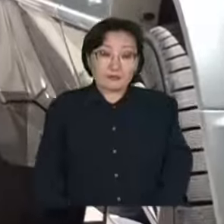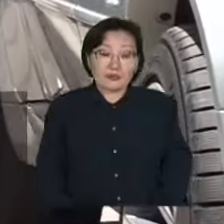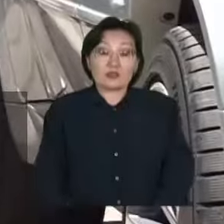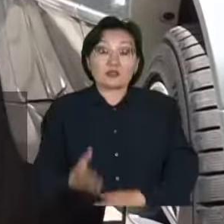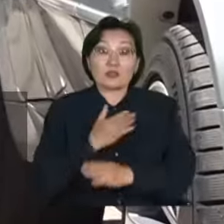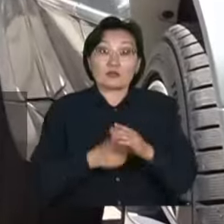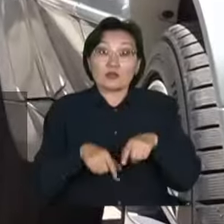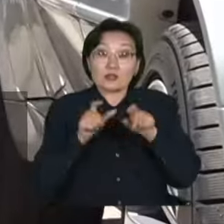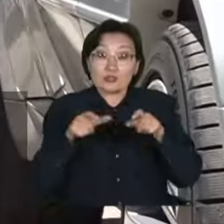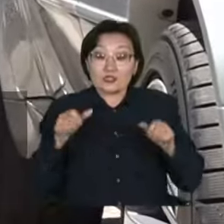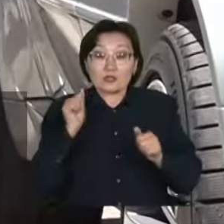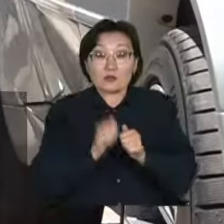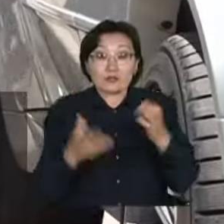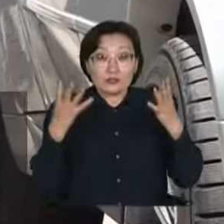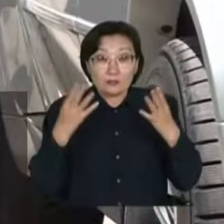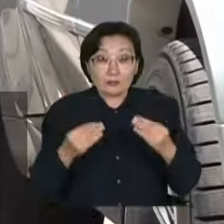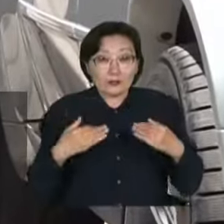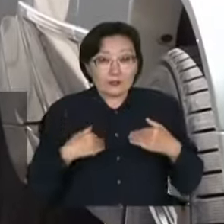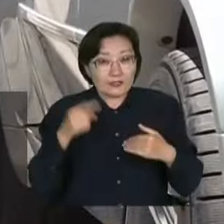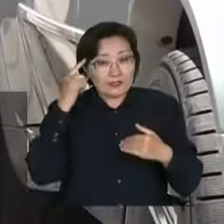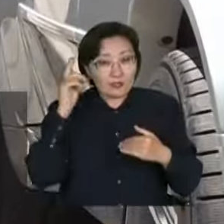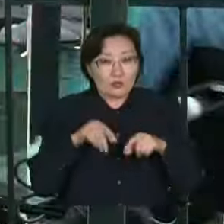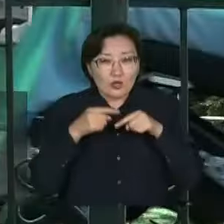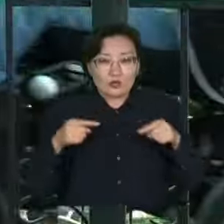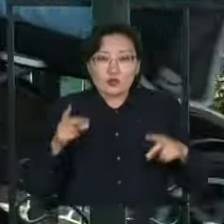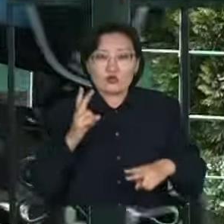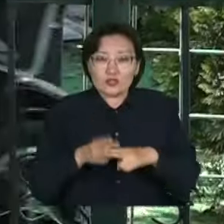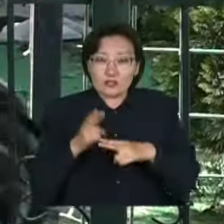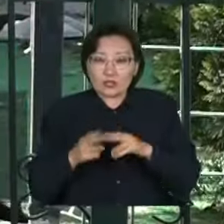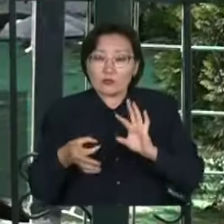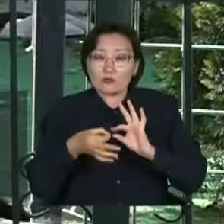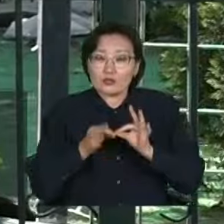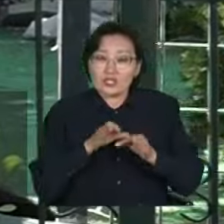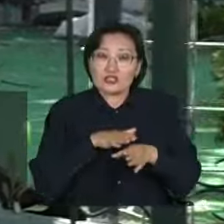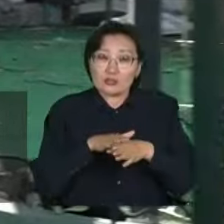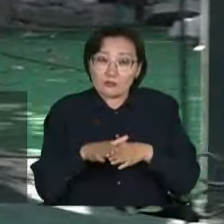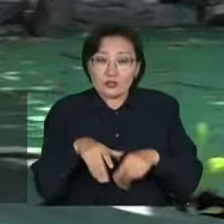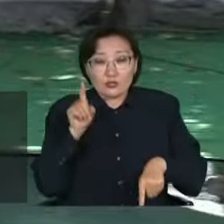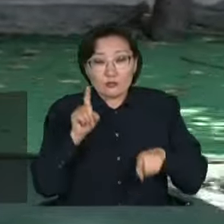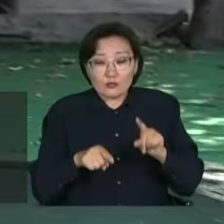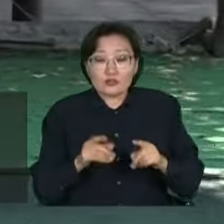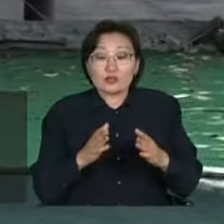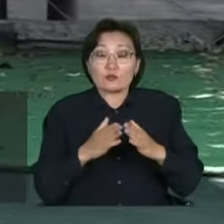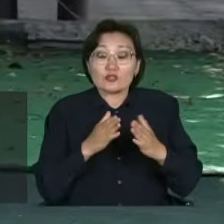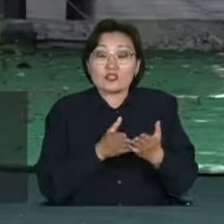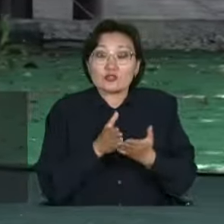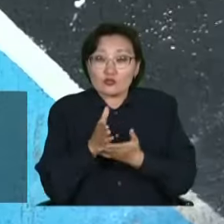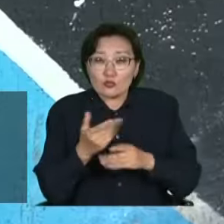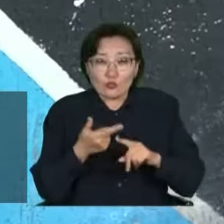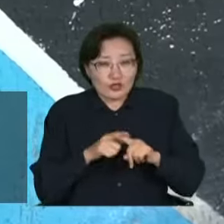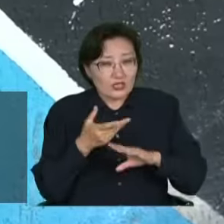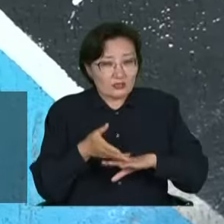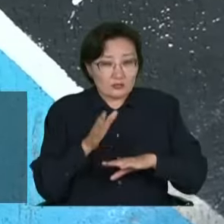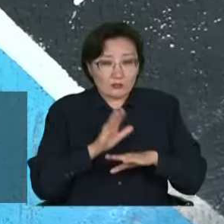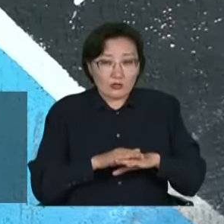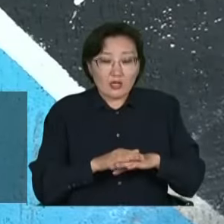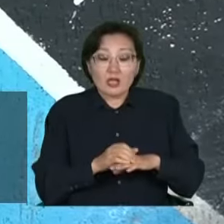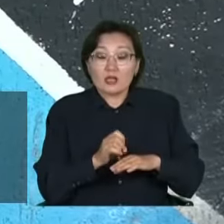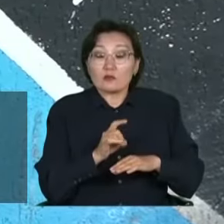Кембағал жандардың әр күні біз елестете алмайтын түрлі кедергімен қиыншылықтарға толы. Кейде үйден шығудың өзі бір сынақ болуы мүмкін.